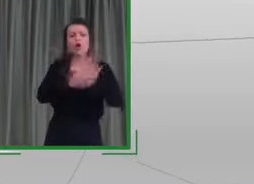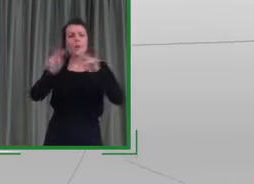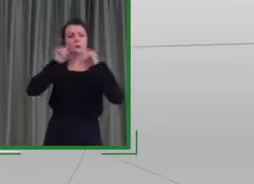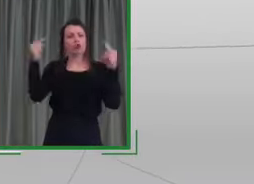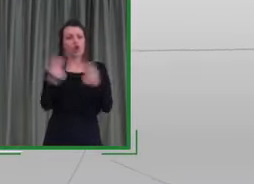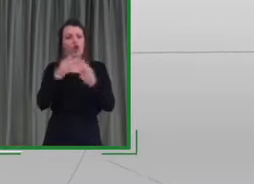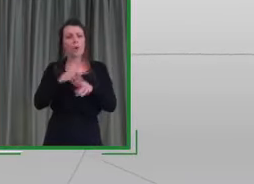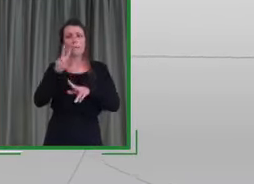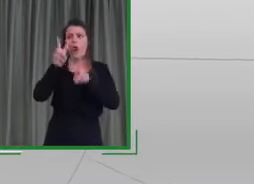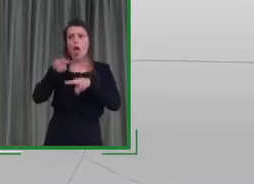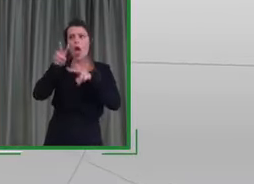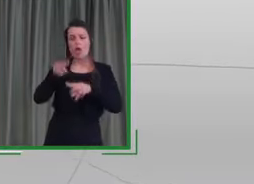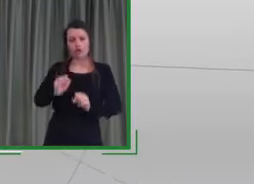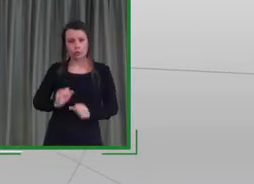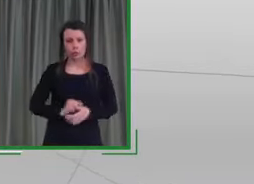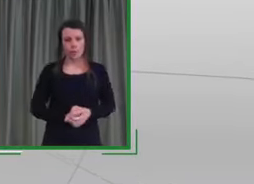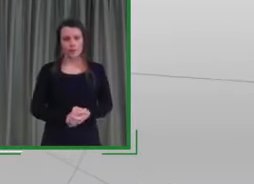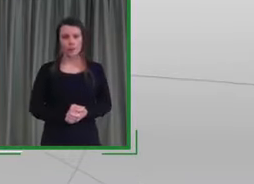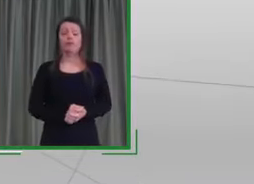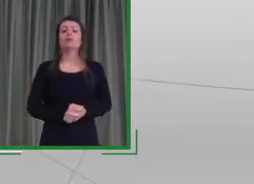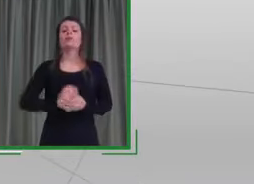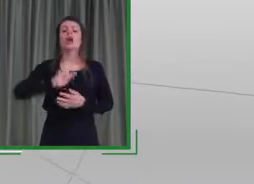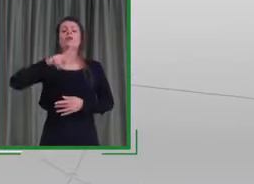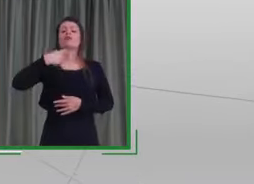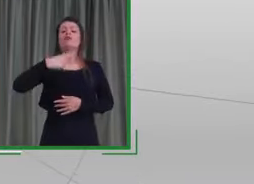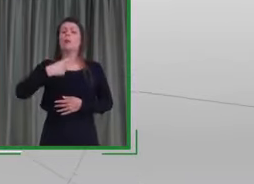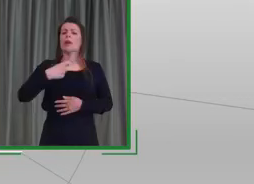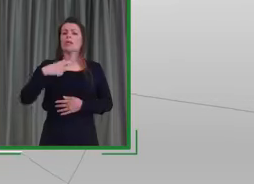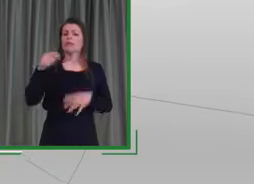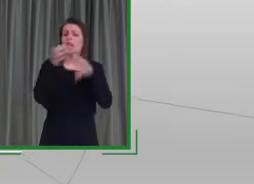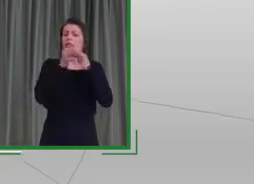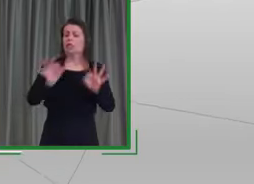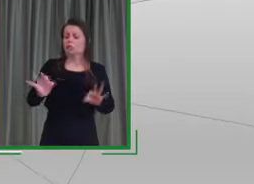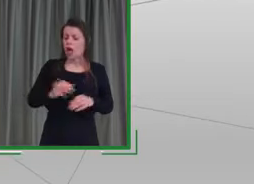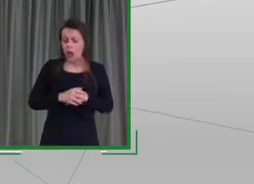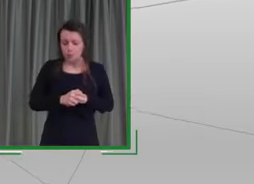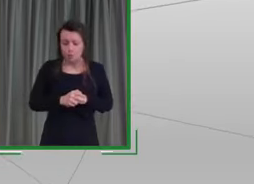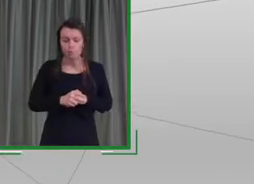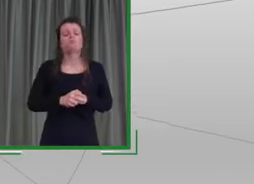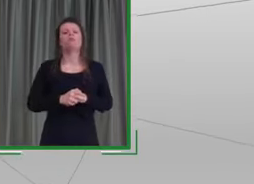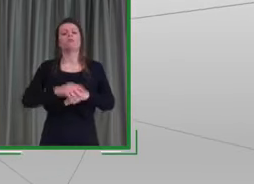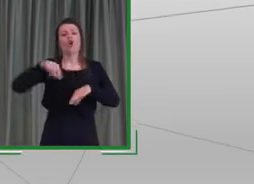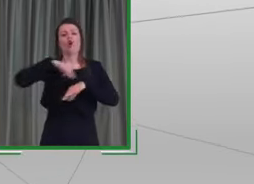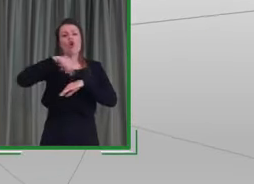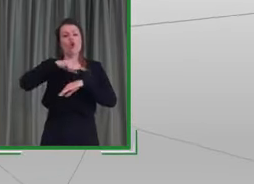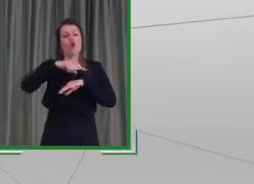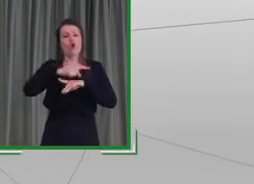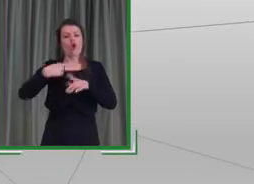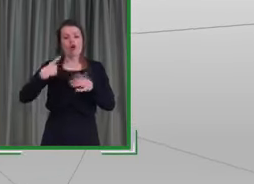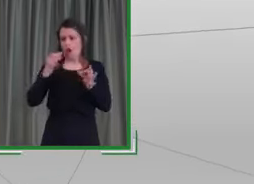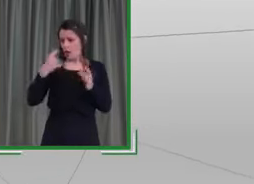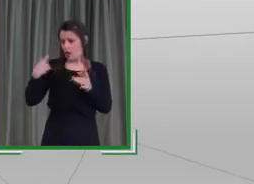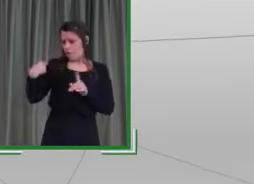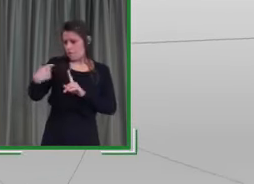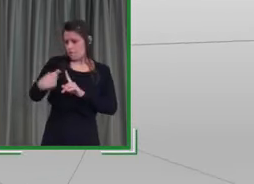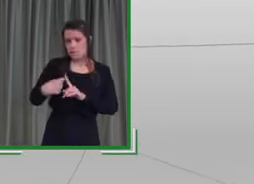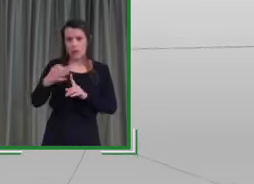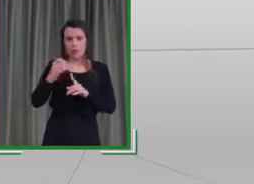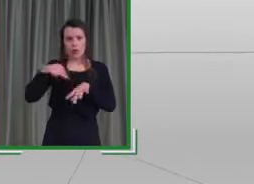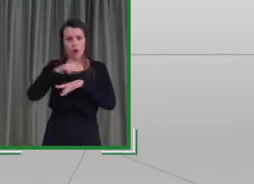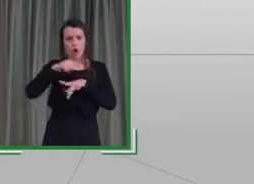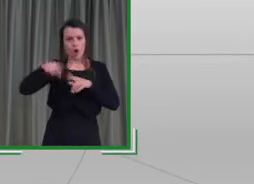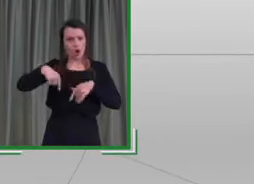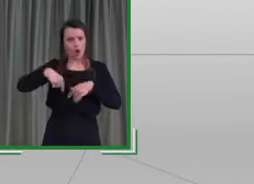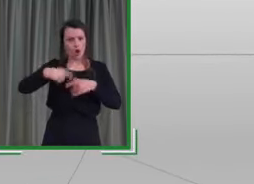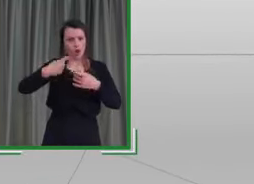queste ore si è parlato molto della proposta del presidente fontana quella che